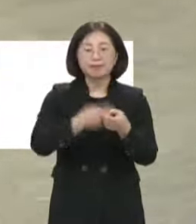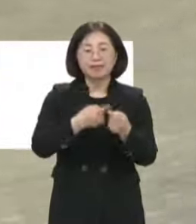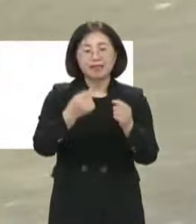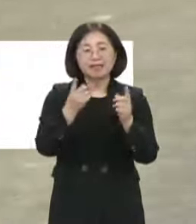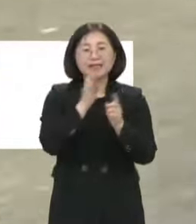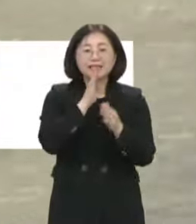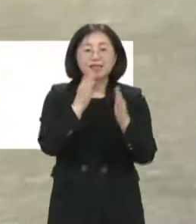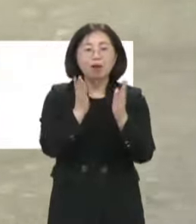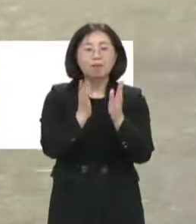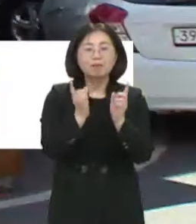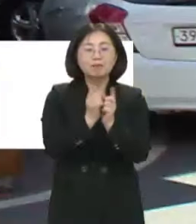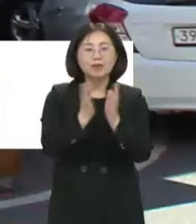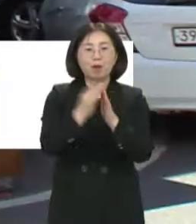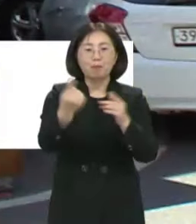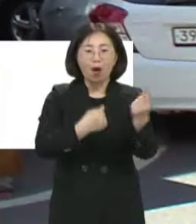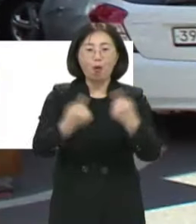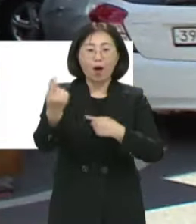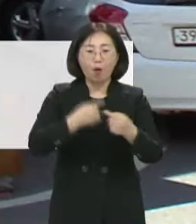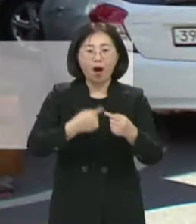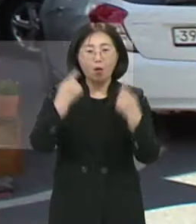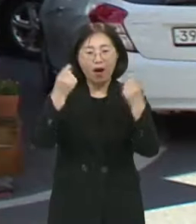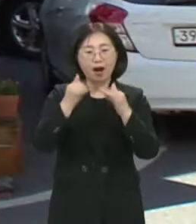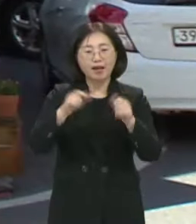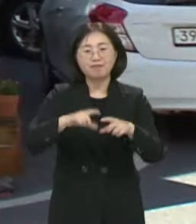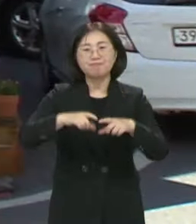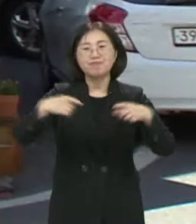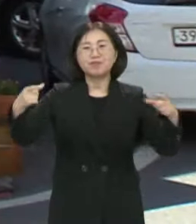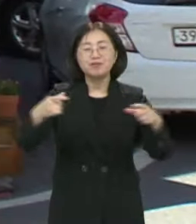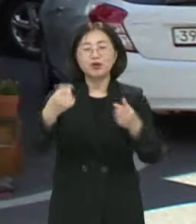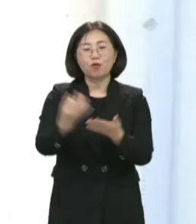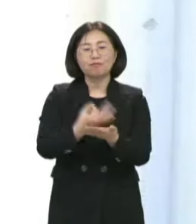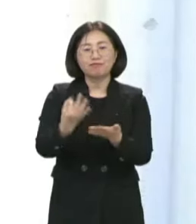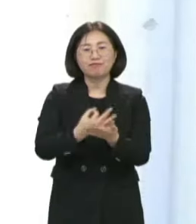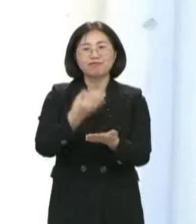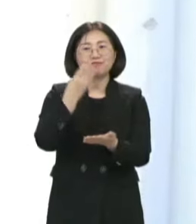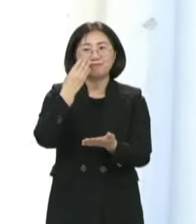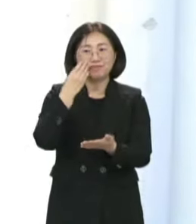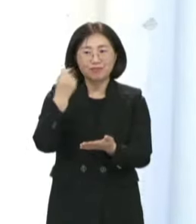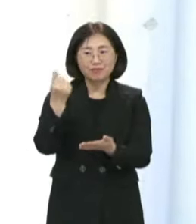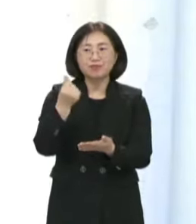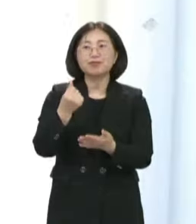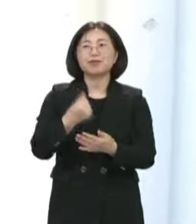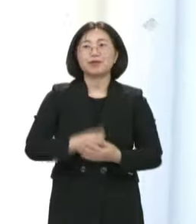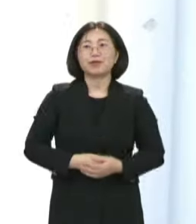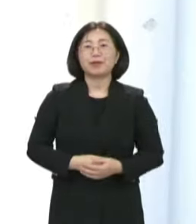관광명소 방문으로 이어져 지역 경제에 큰 도움이 됐다고 보고 있습니다